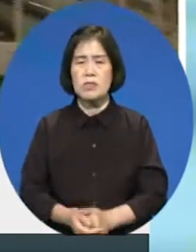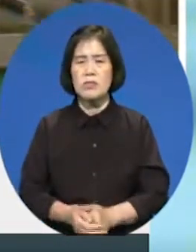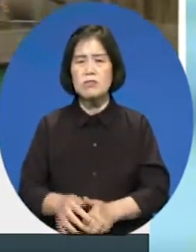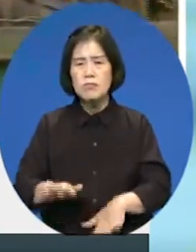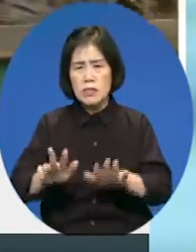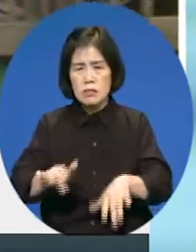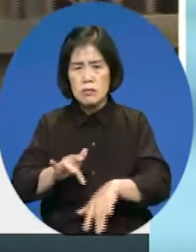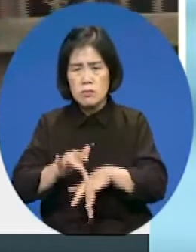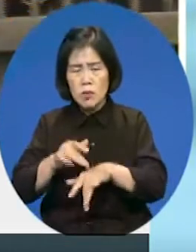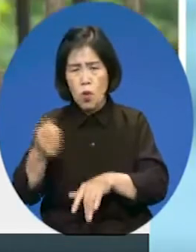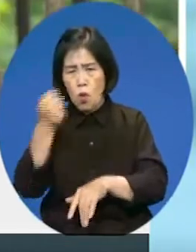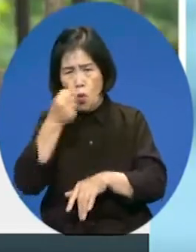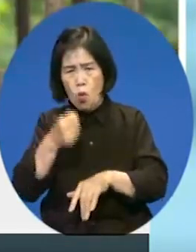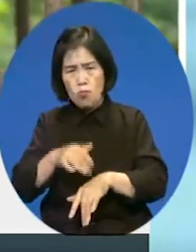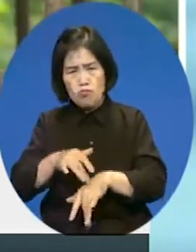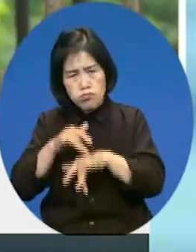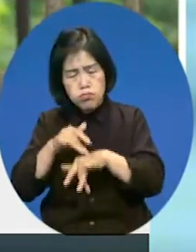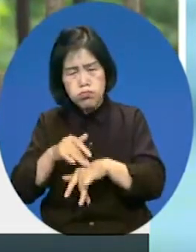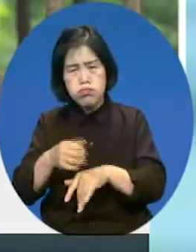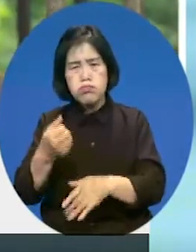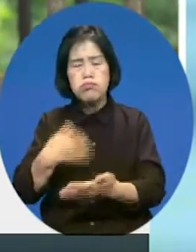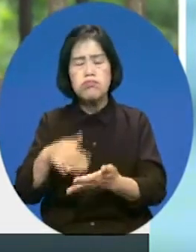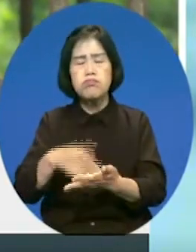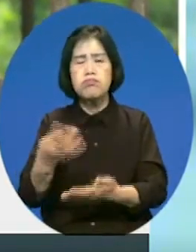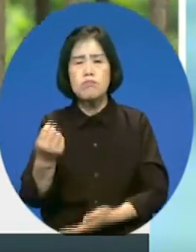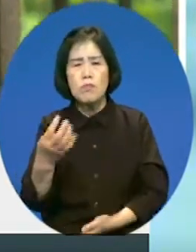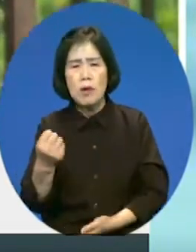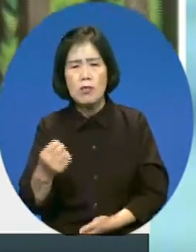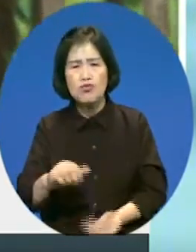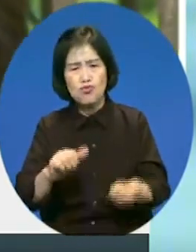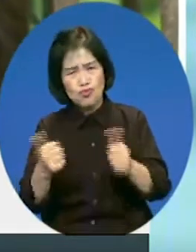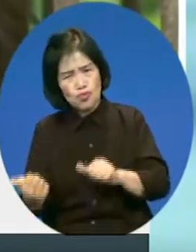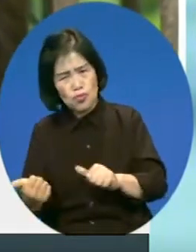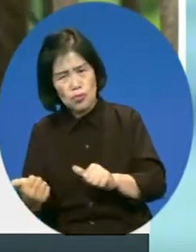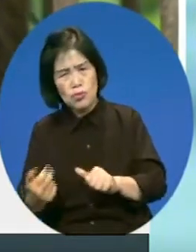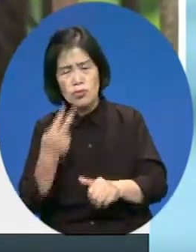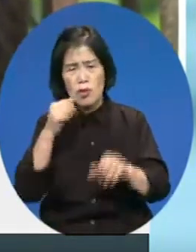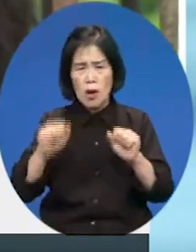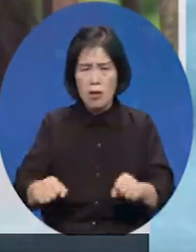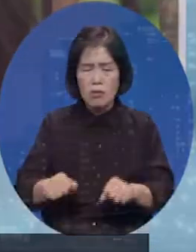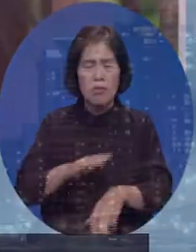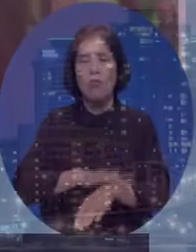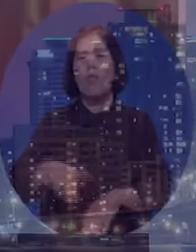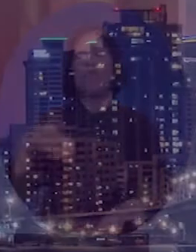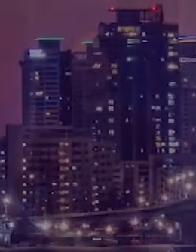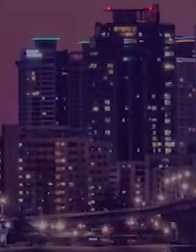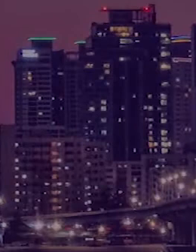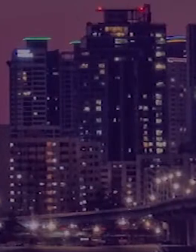마리인지 그리고 죽었는지 불법 임대했는지는 농장주만 알고 있다 이렇게 지적을 했습니다.